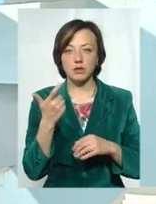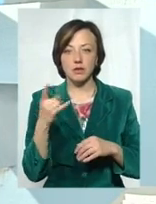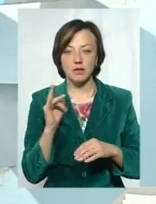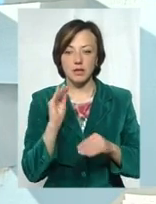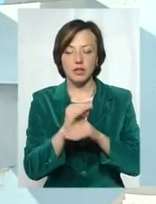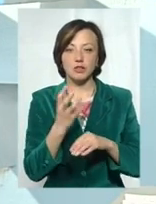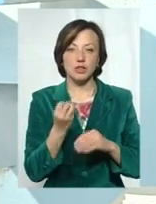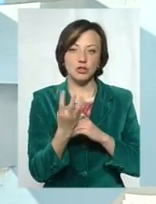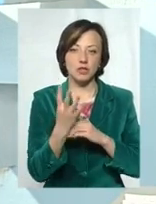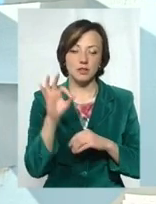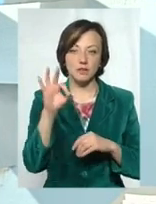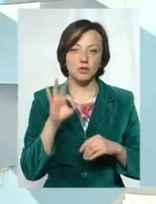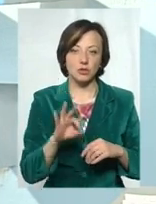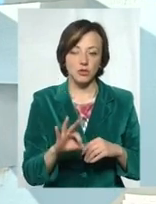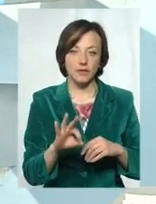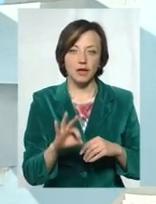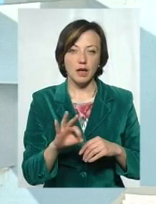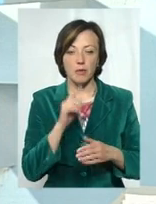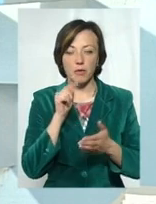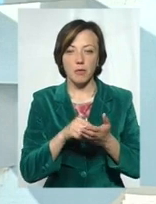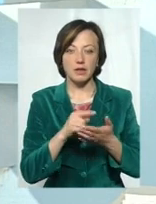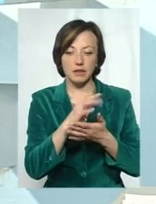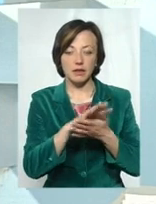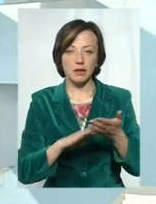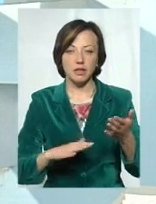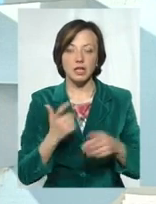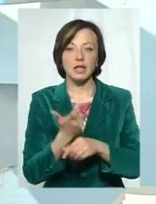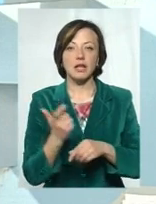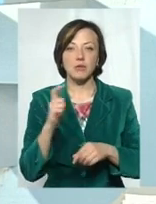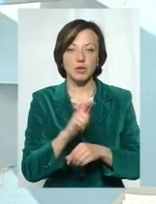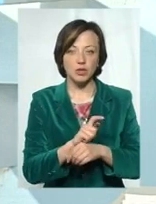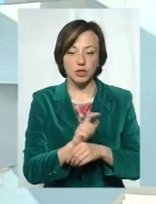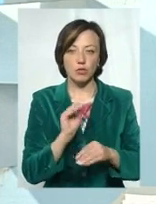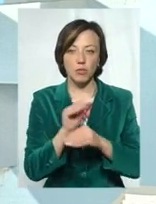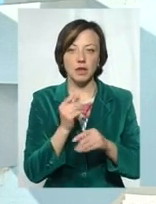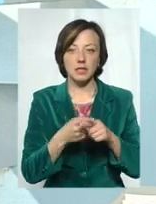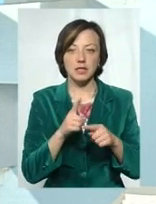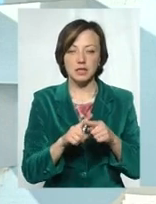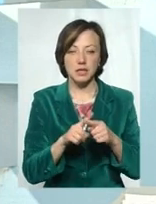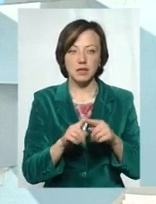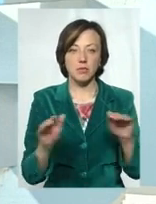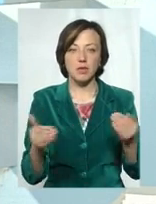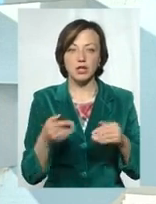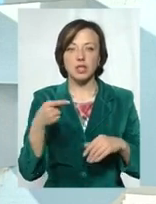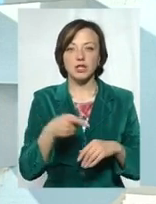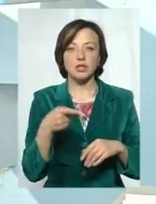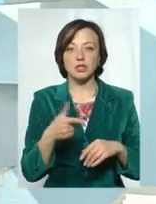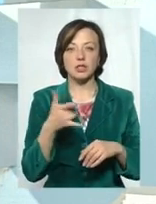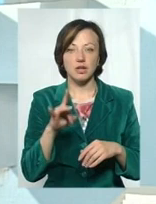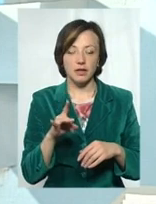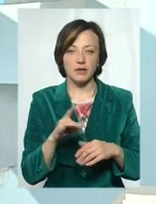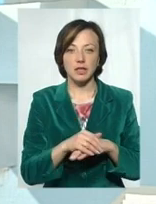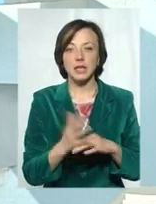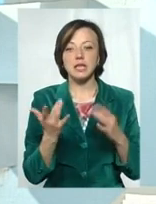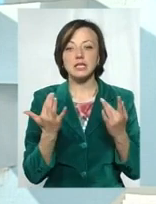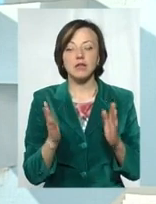гривень, ще десь 14-16% попаде і так далі. Найбільше доплата, це получиться десь в межах 1000 гривень.